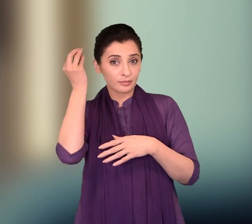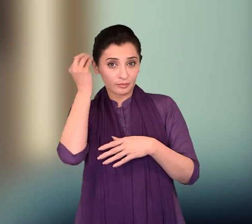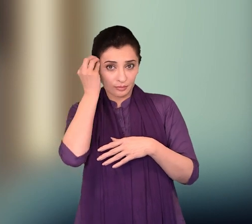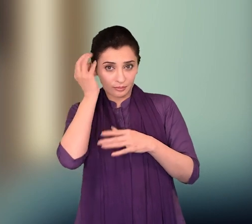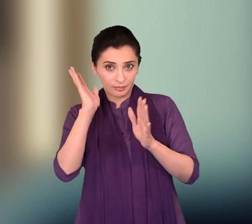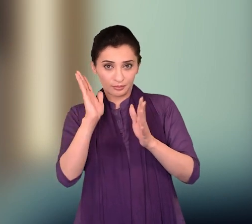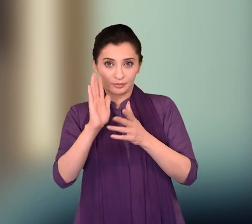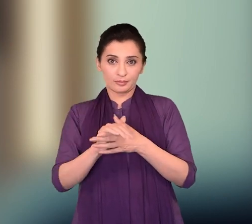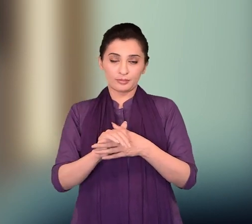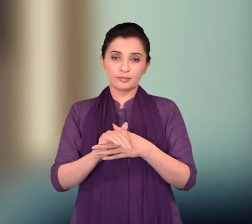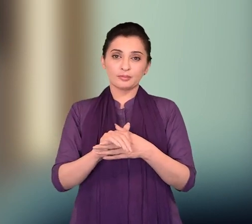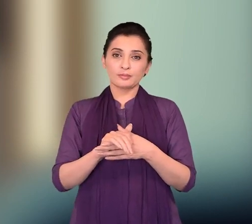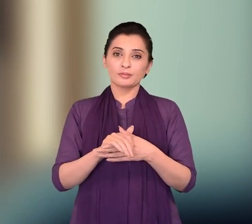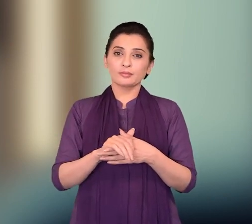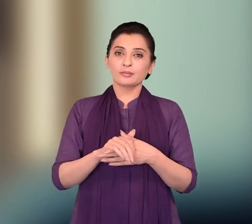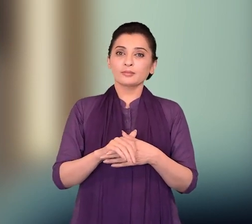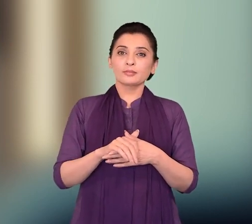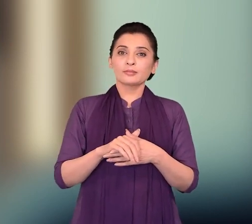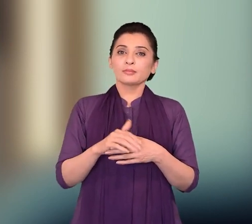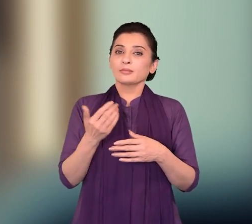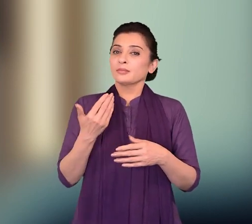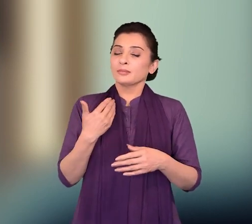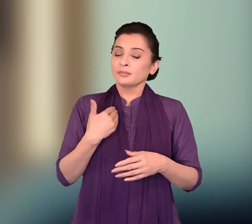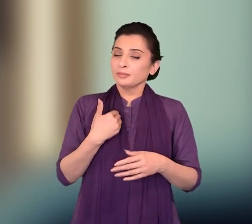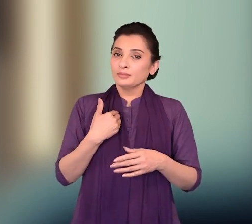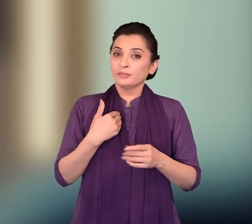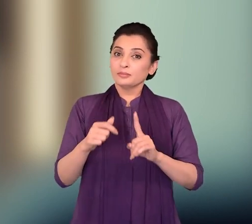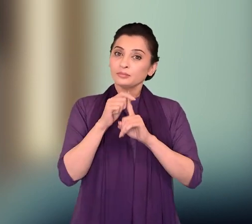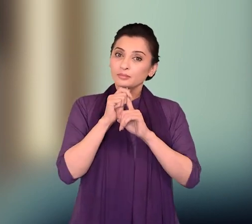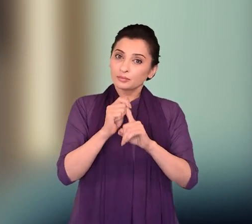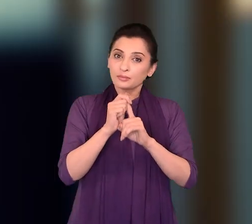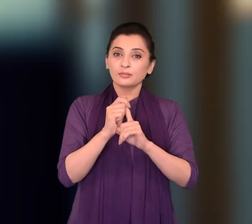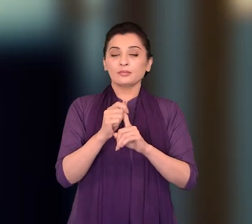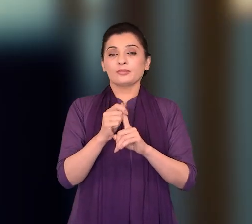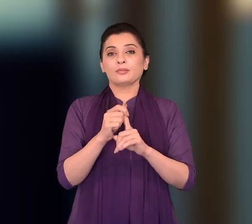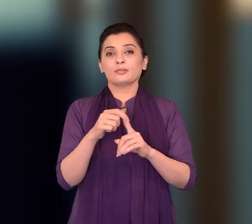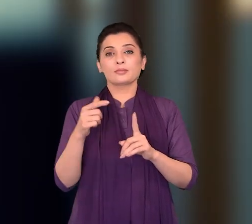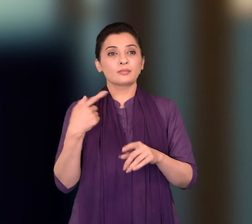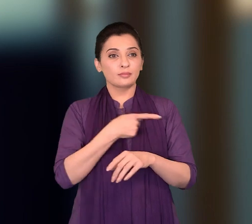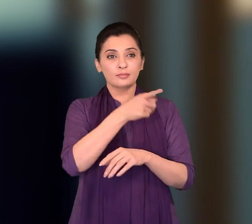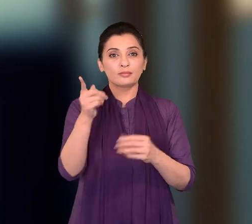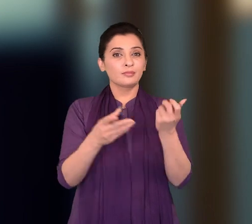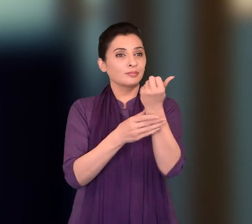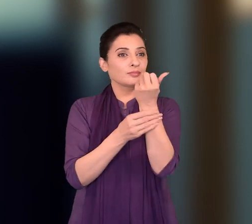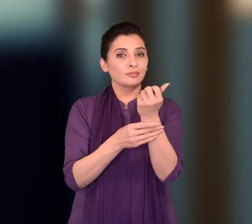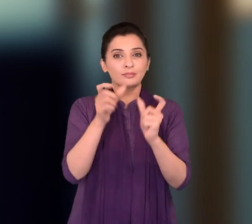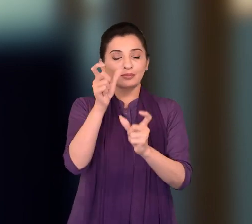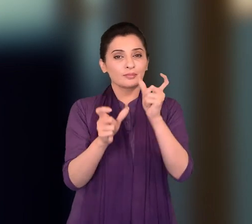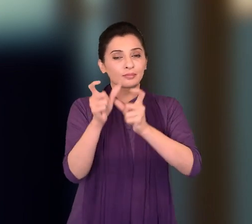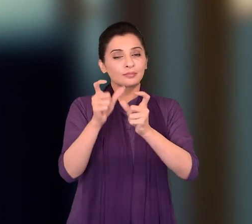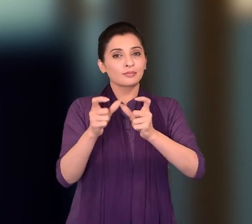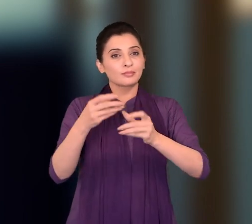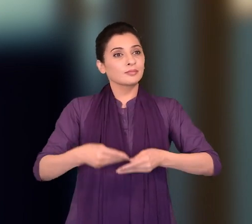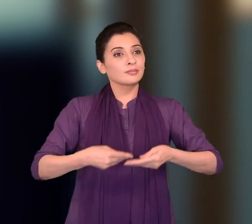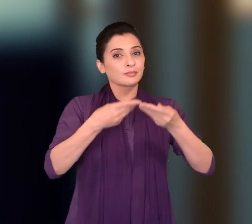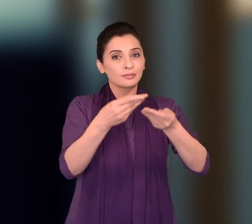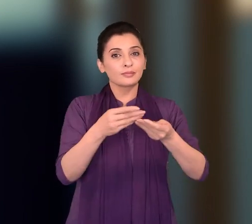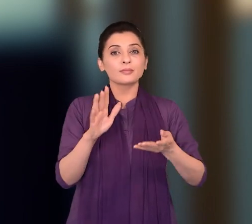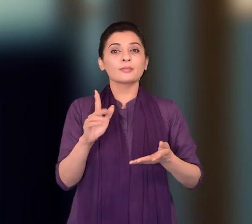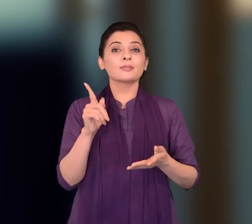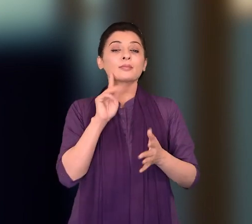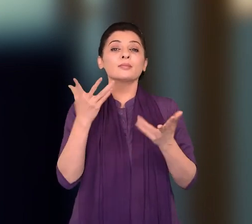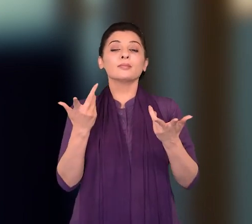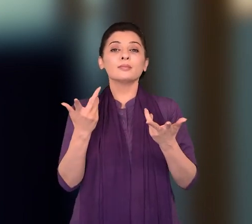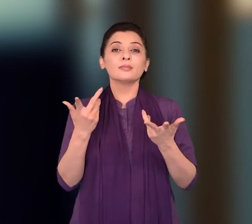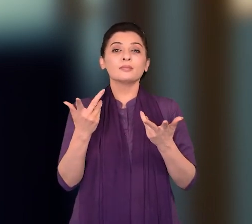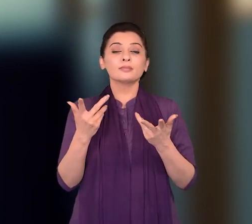کہ میں تب تک سیٹسفائیڈ ایز اے ڈاکٹر فیل نہیں کروں گی اور میں اپنے پیشنٹ کو اس طرح 100% ڈلیور نہیں کر سکتی جب تک